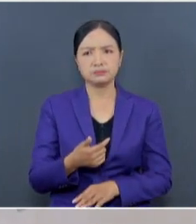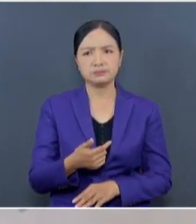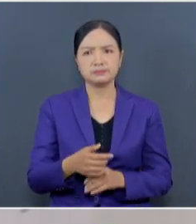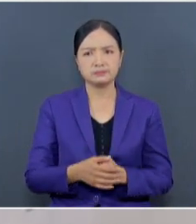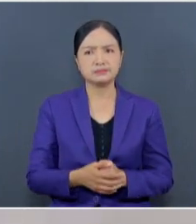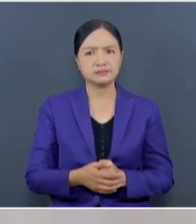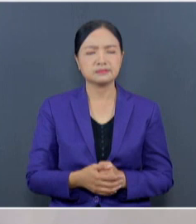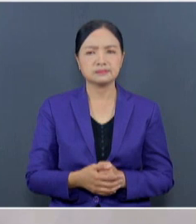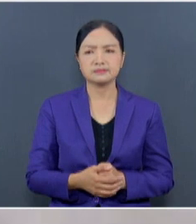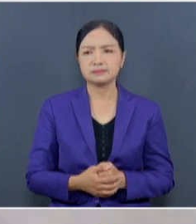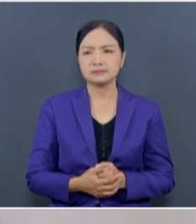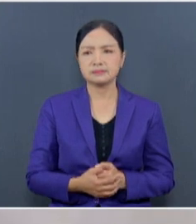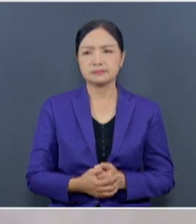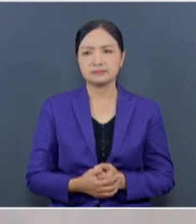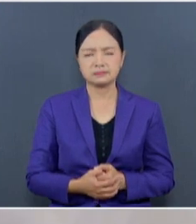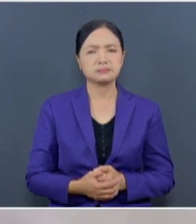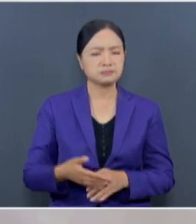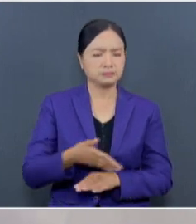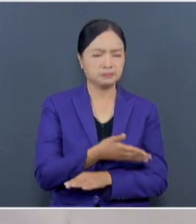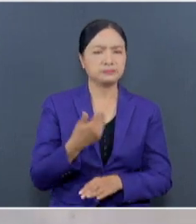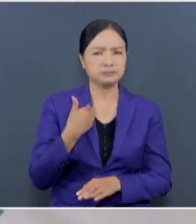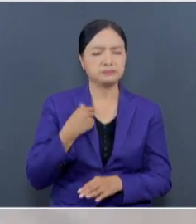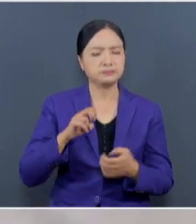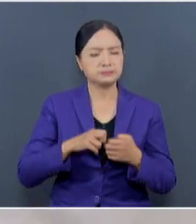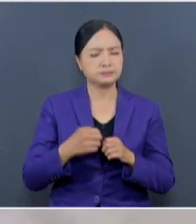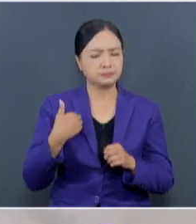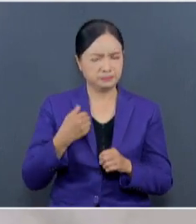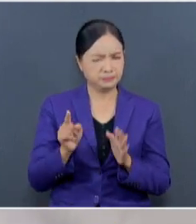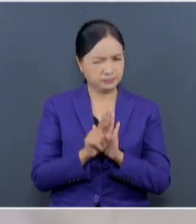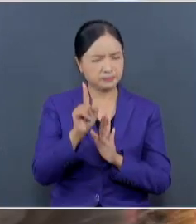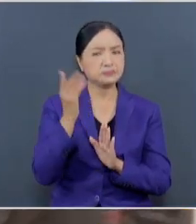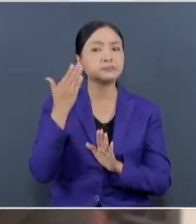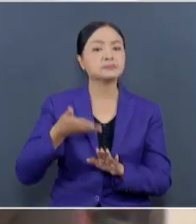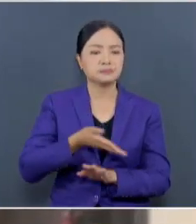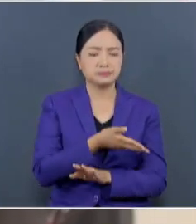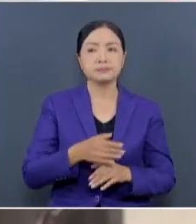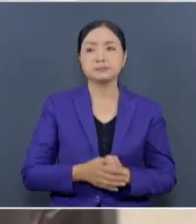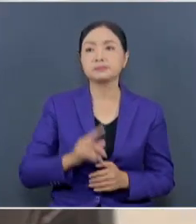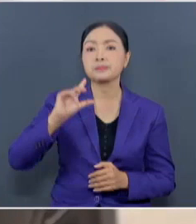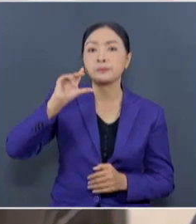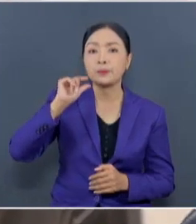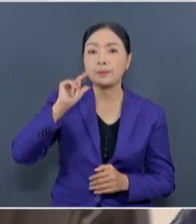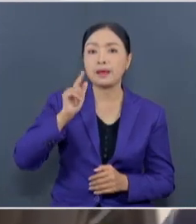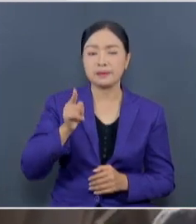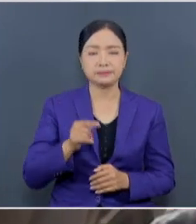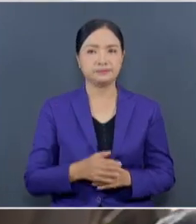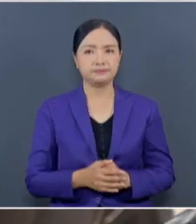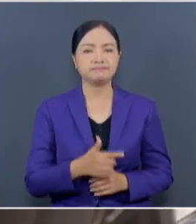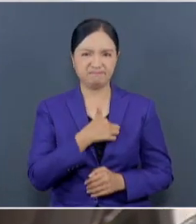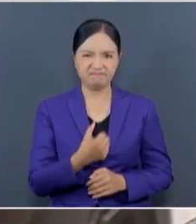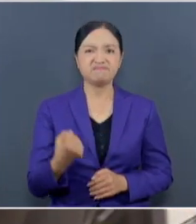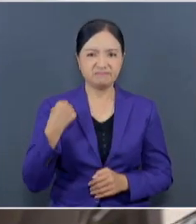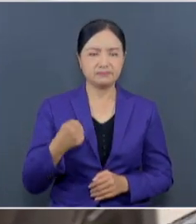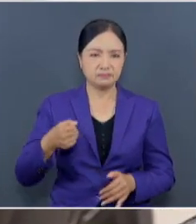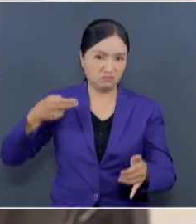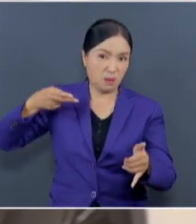นั้นนะครับสุรานที่เคยมีเรื่องกันขณะที่แม่ของนายธนดลเองครับแม่ของผู้บาดเจ็บมั่นใจเลยบอก